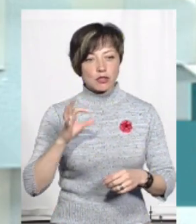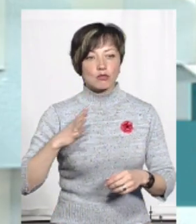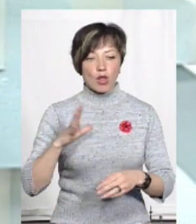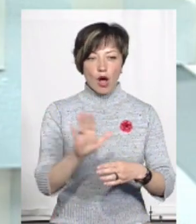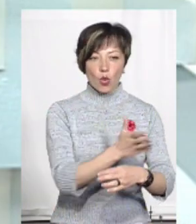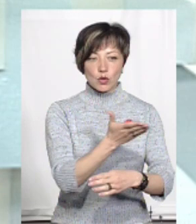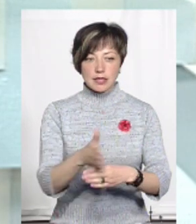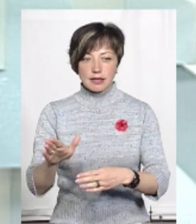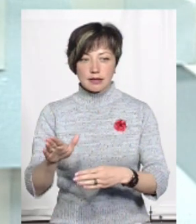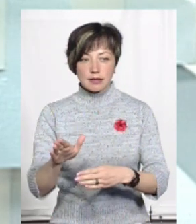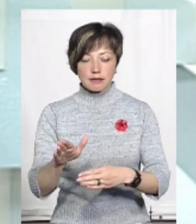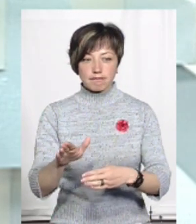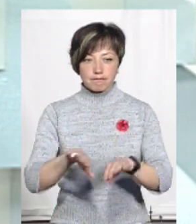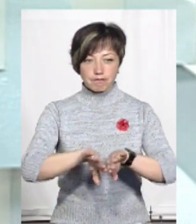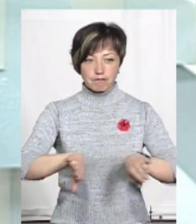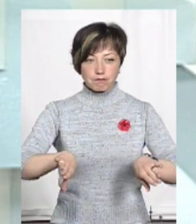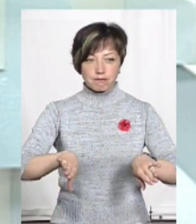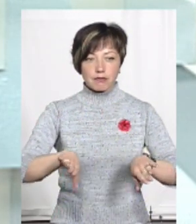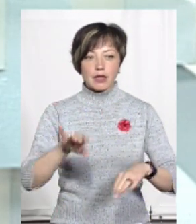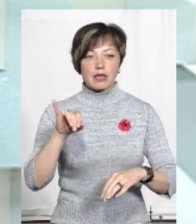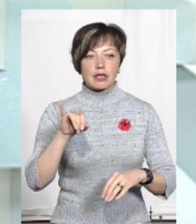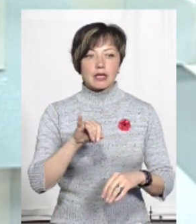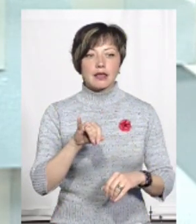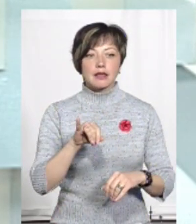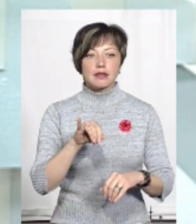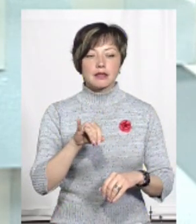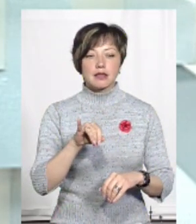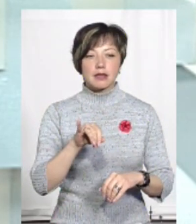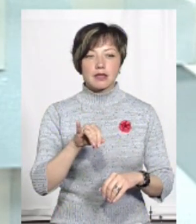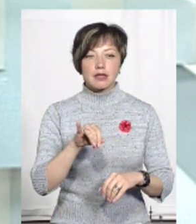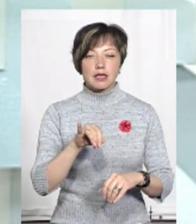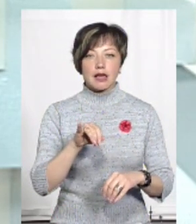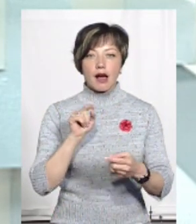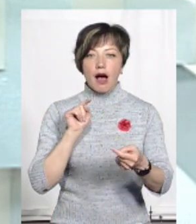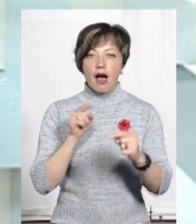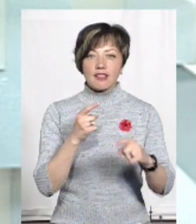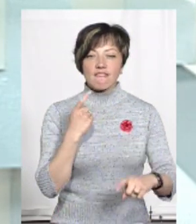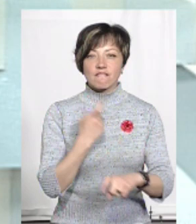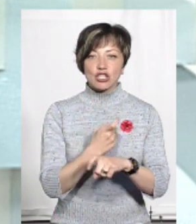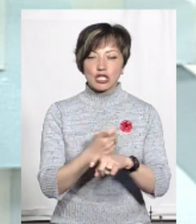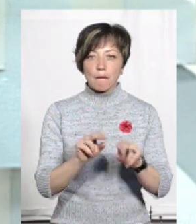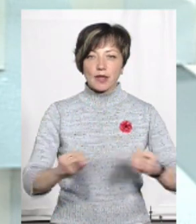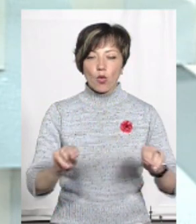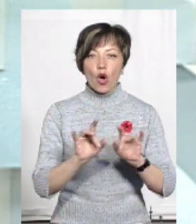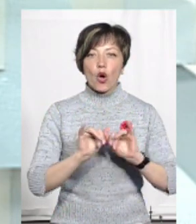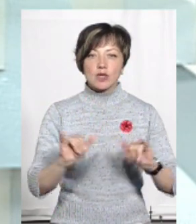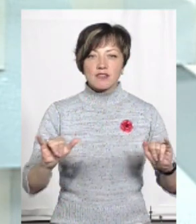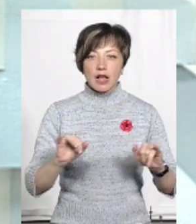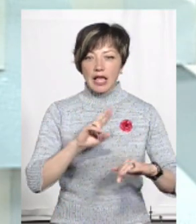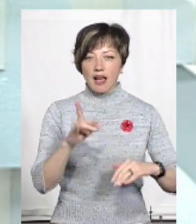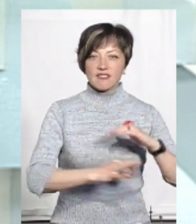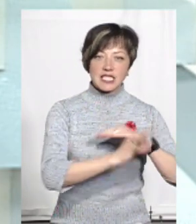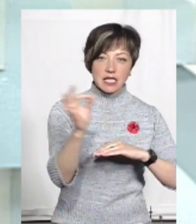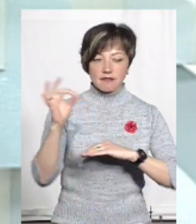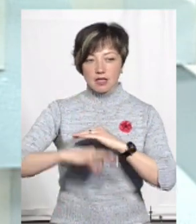Німеччина була розділена. І, як я вже сказав, антиця фашистська педагогіка, вона розвивалася як в Східній